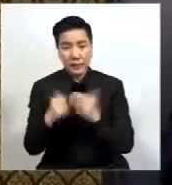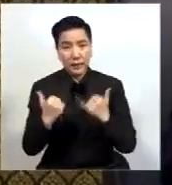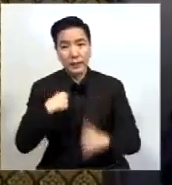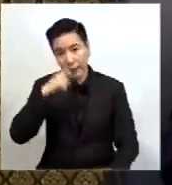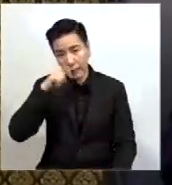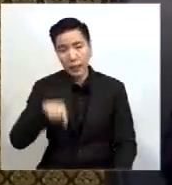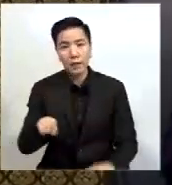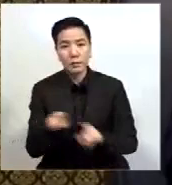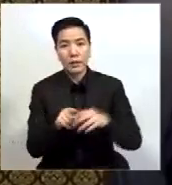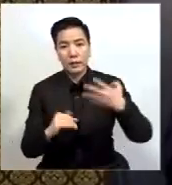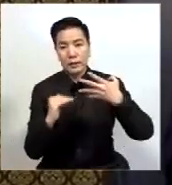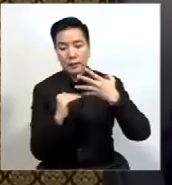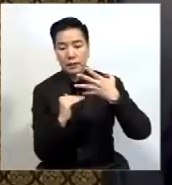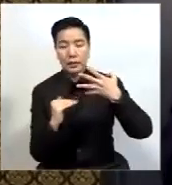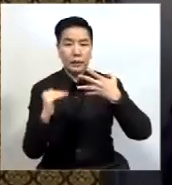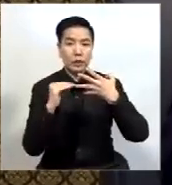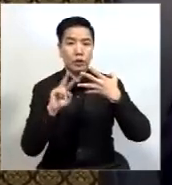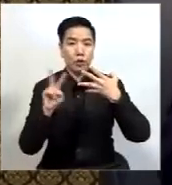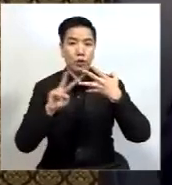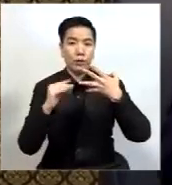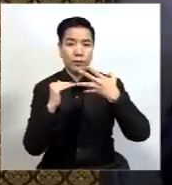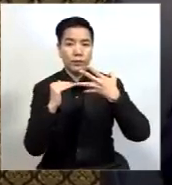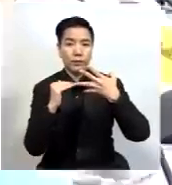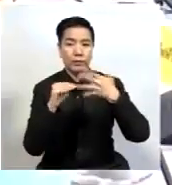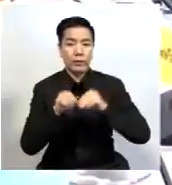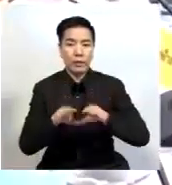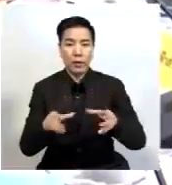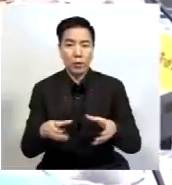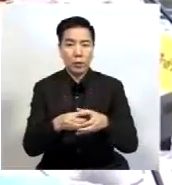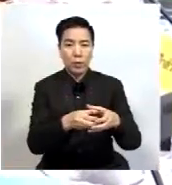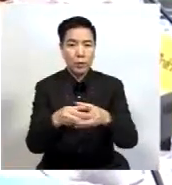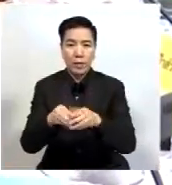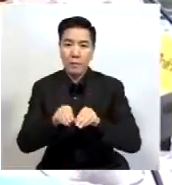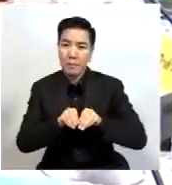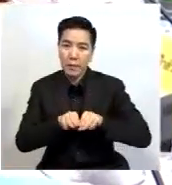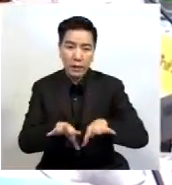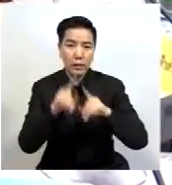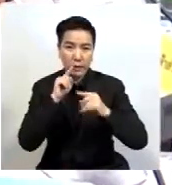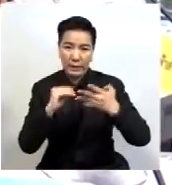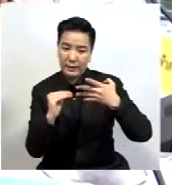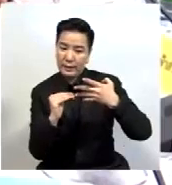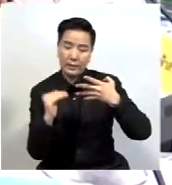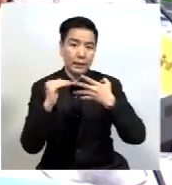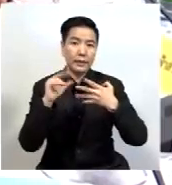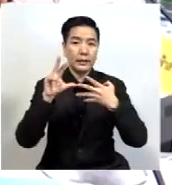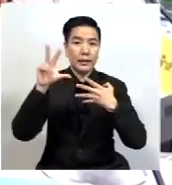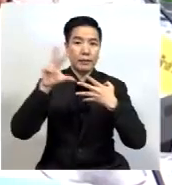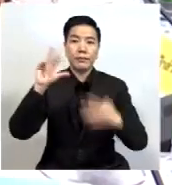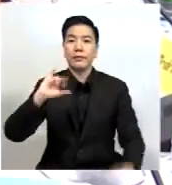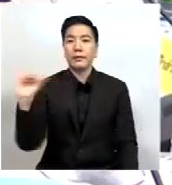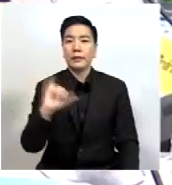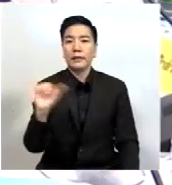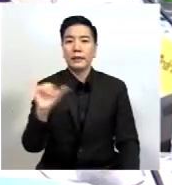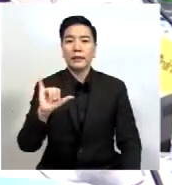ยังอยู่ในระดับ2การแพร่เชื้อยังอยู่ในวงแคบและก็ยังไม่เข้าใกล้ระดับ3ค่ะแต่ว่าขณะ